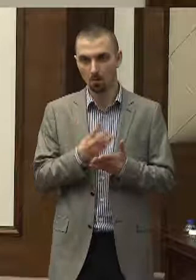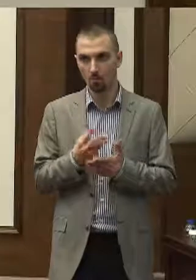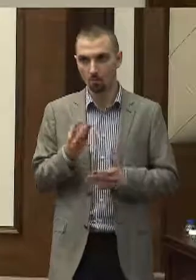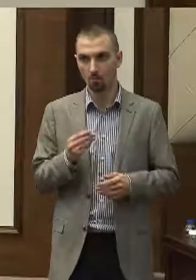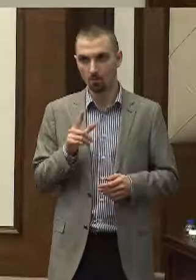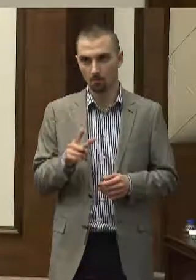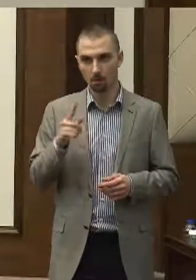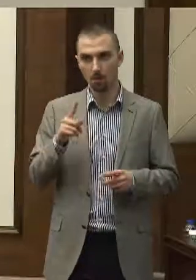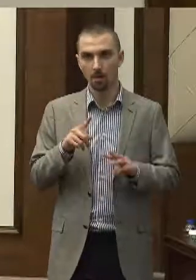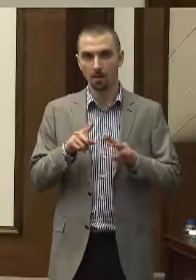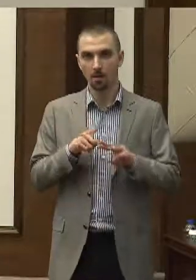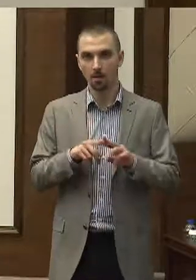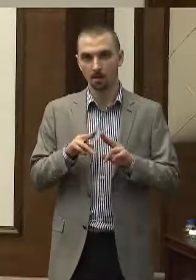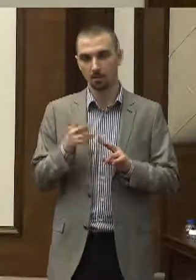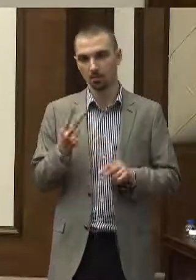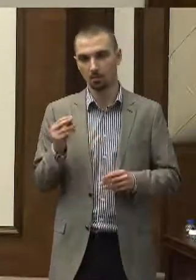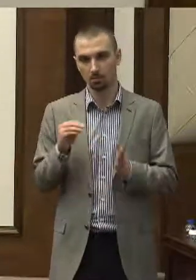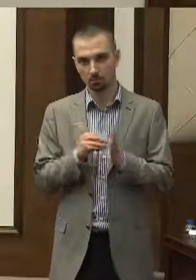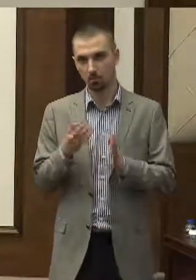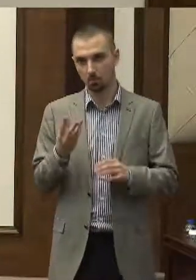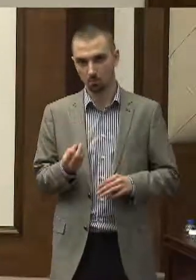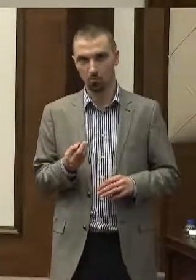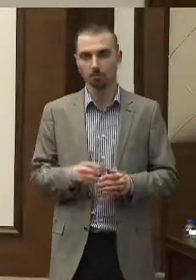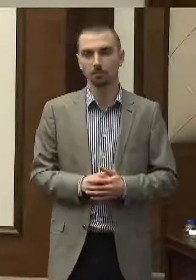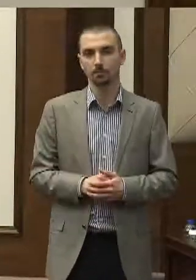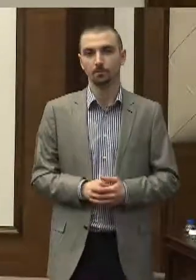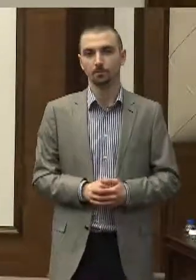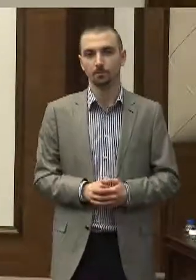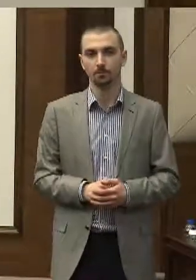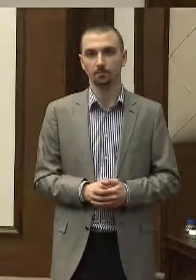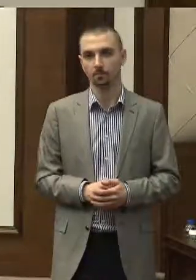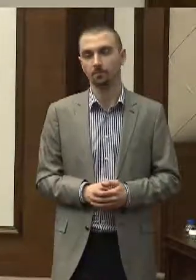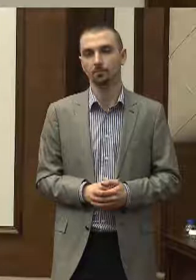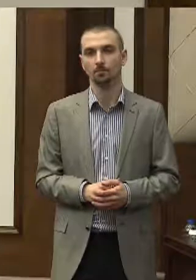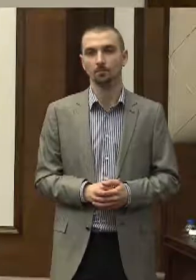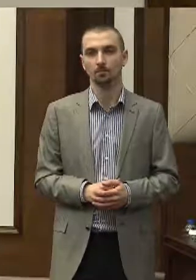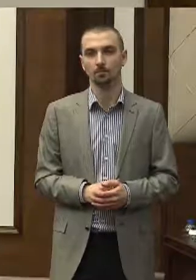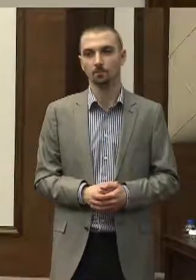hususunun gündem maddesi olarak meclis toplantısı gündemine alınmasını arz ederim.